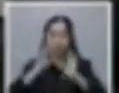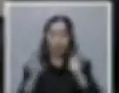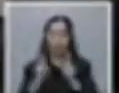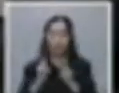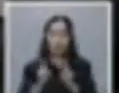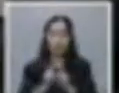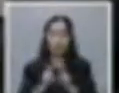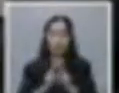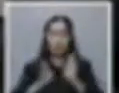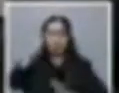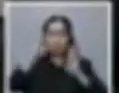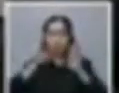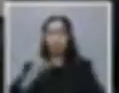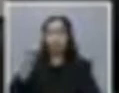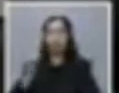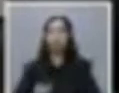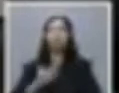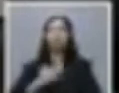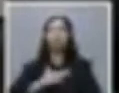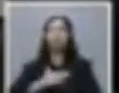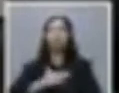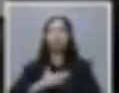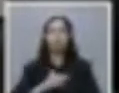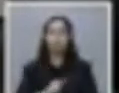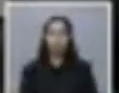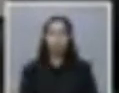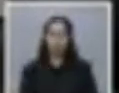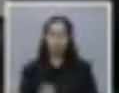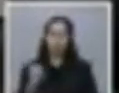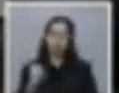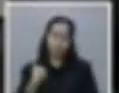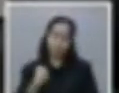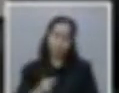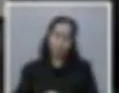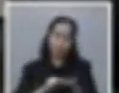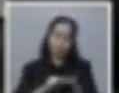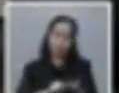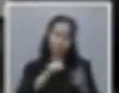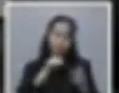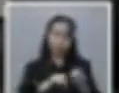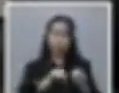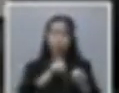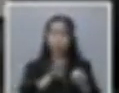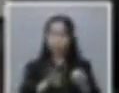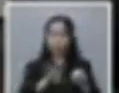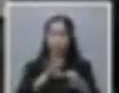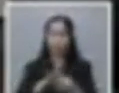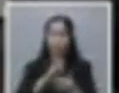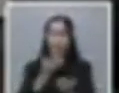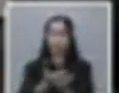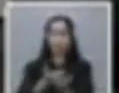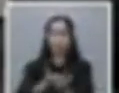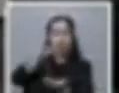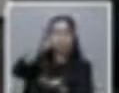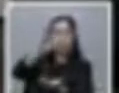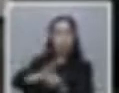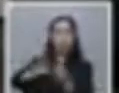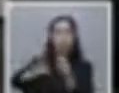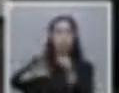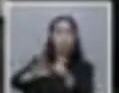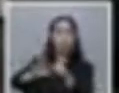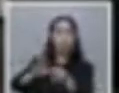ได้สงวนความเห็นในมาตรา4ที่ว่าด้วยการจัดตั้งงบประมาณไว้เป็นจำน